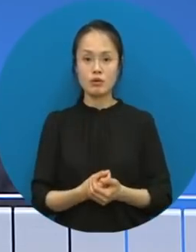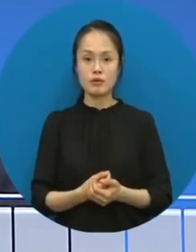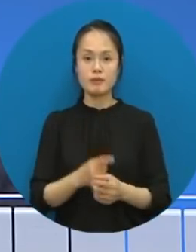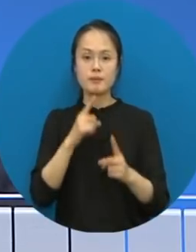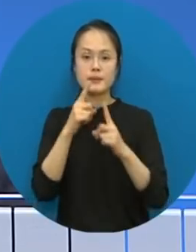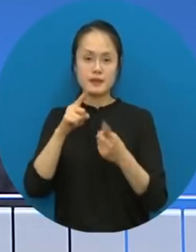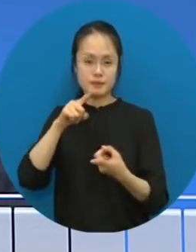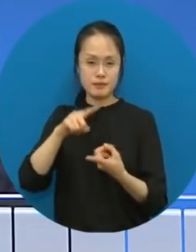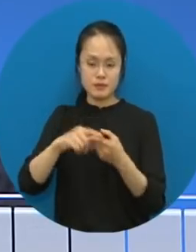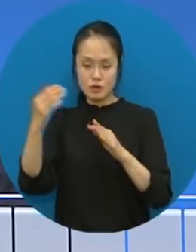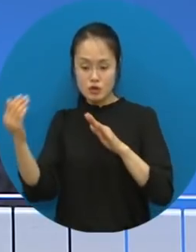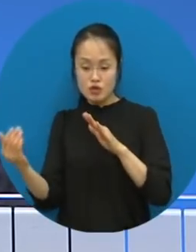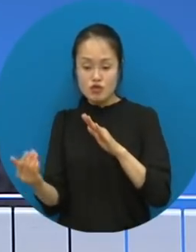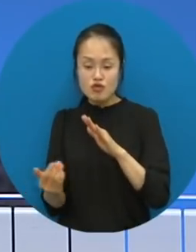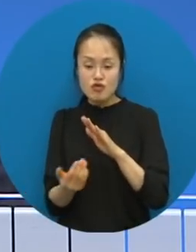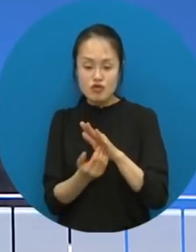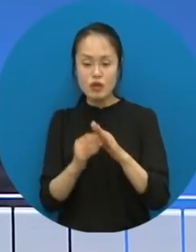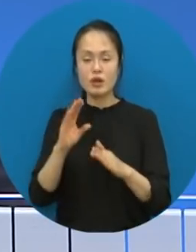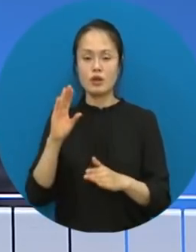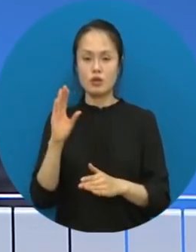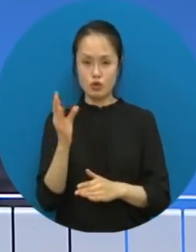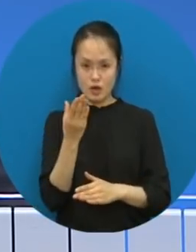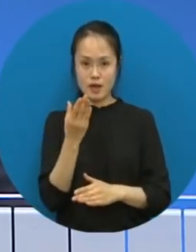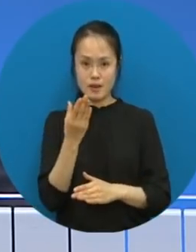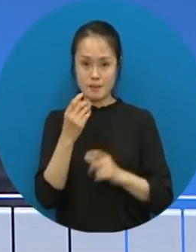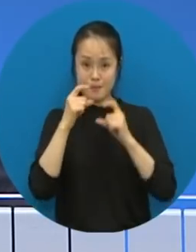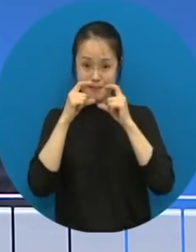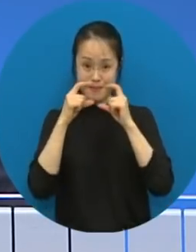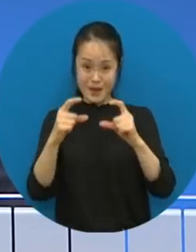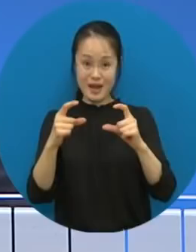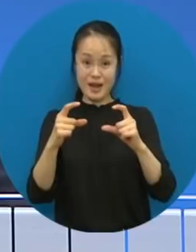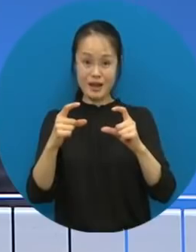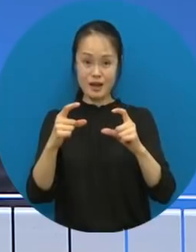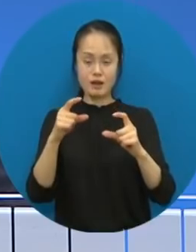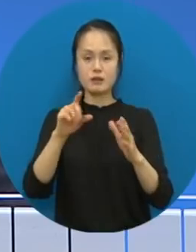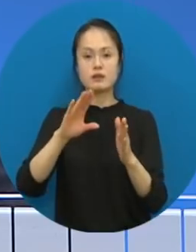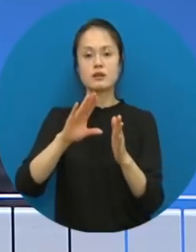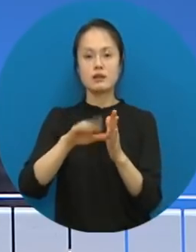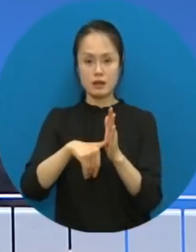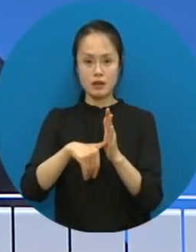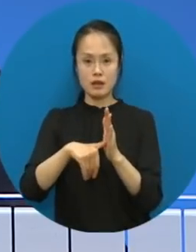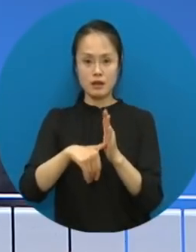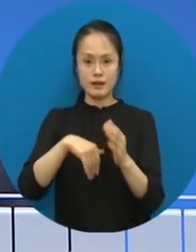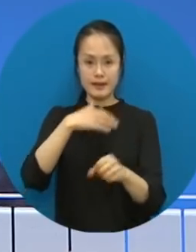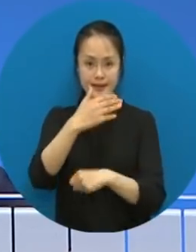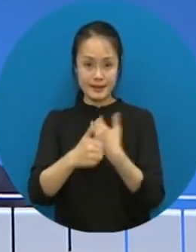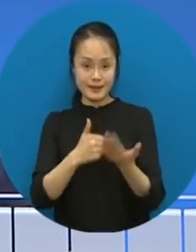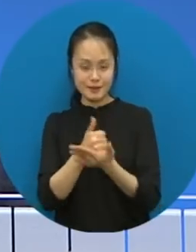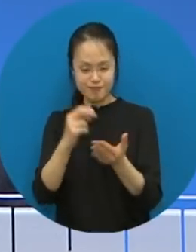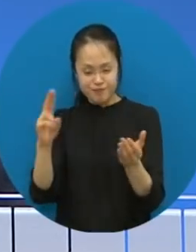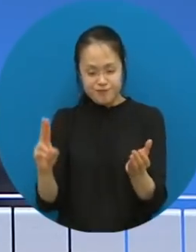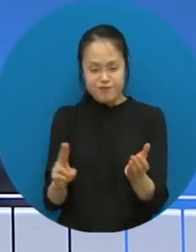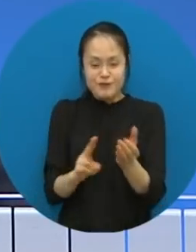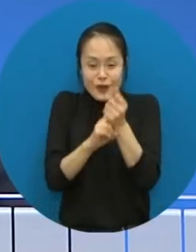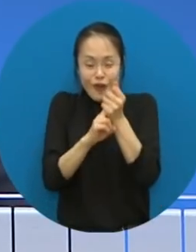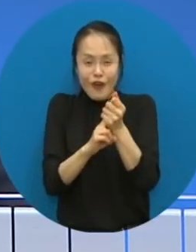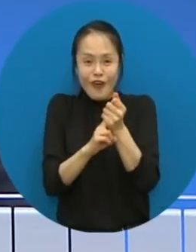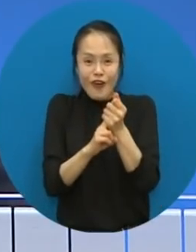말씀대로 이루어지다 하는 그 모든 순간에 하나님이 기사와 이적을 당연하게